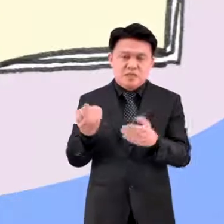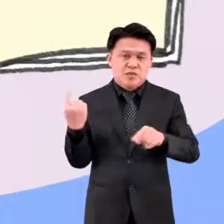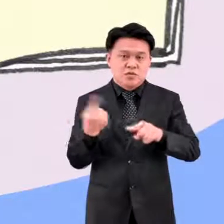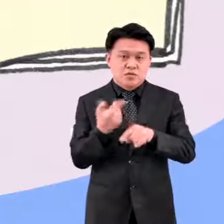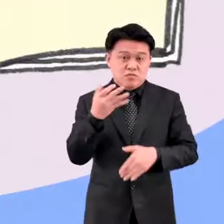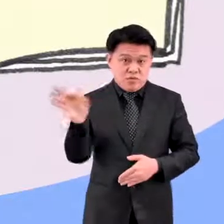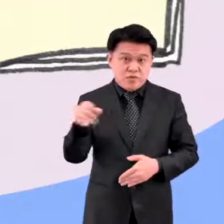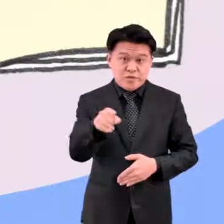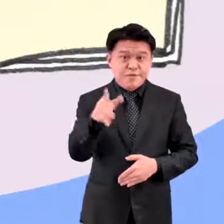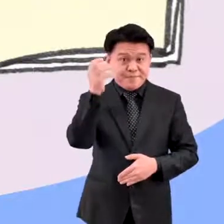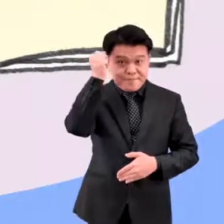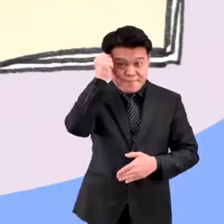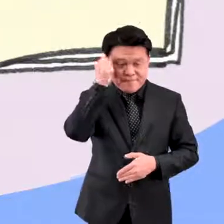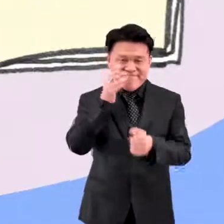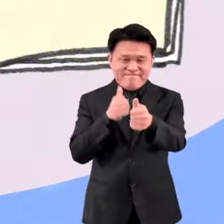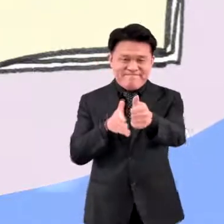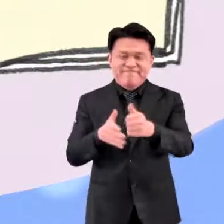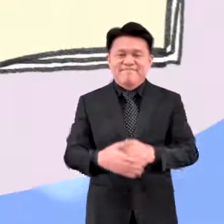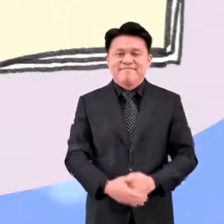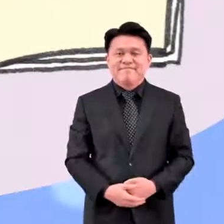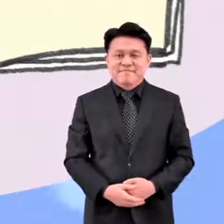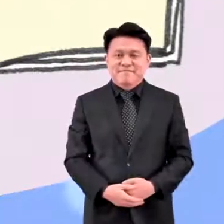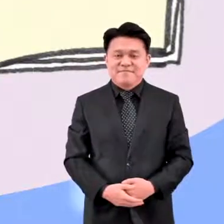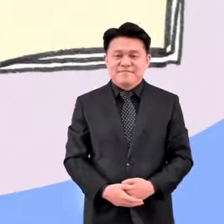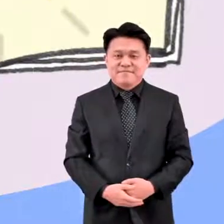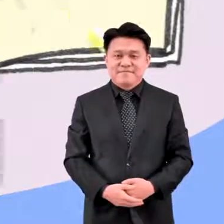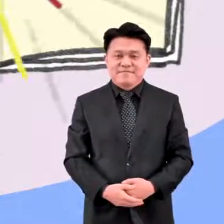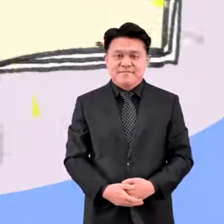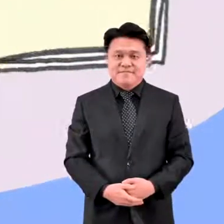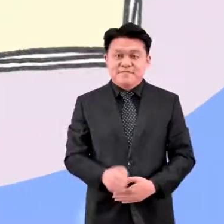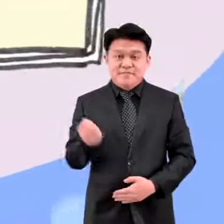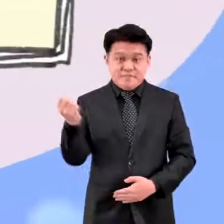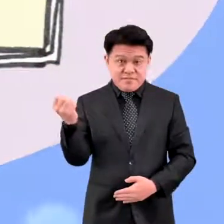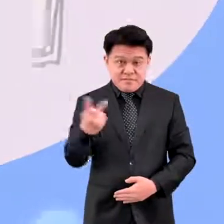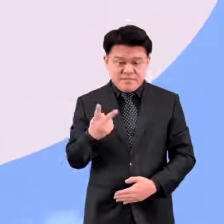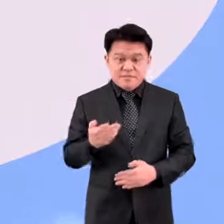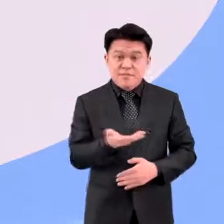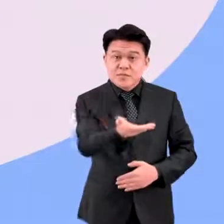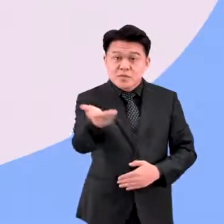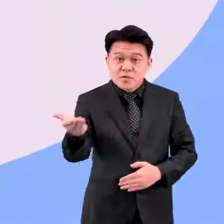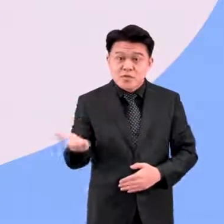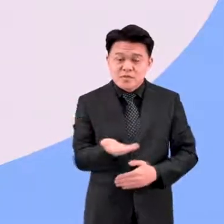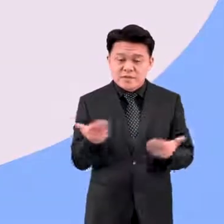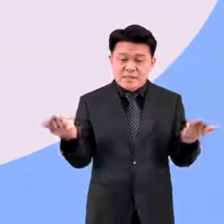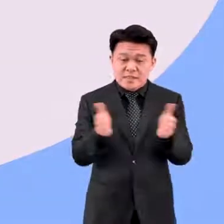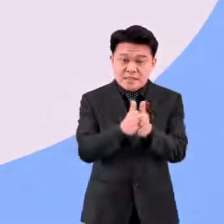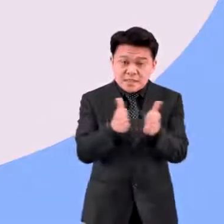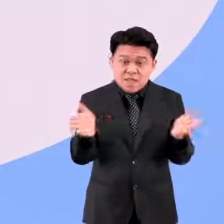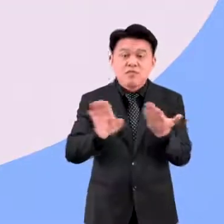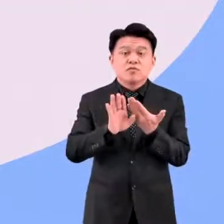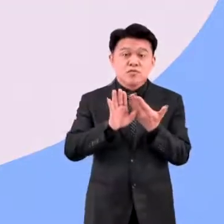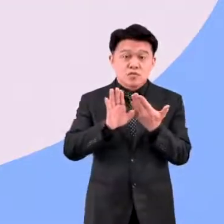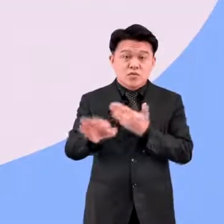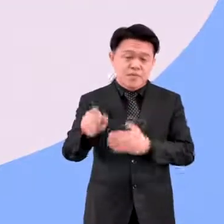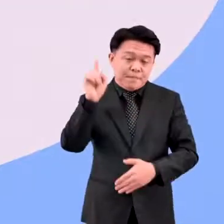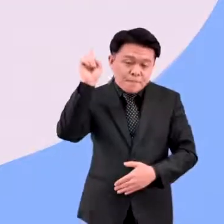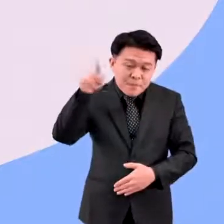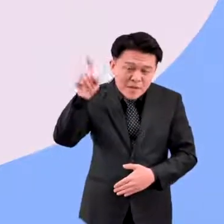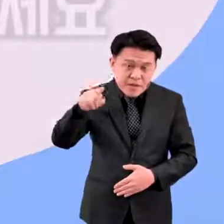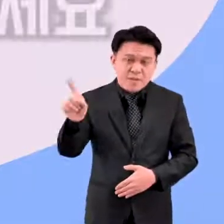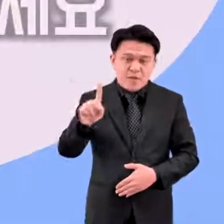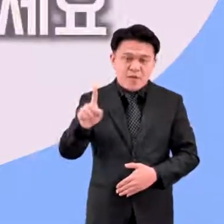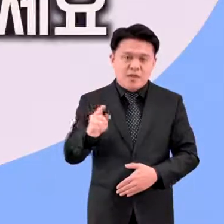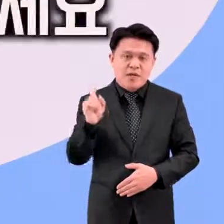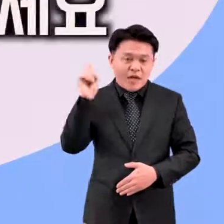시간은 일을 한 것으로 인정된다는 점도 꼭 기억하시기 바랍니다. 또한 여러분이 근무를 시작하게